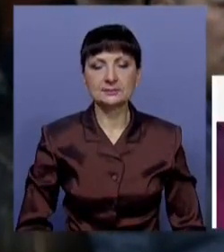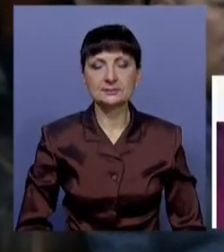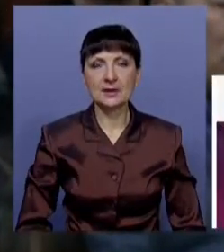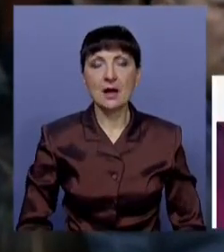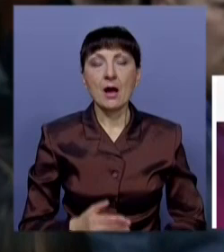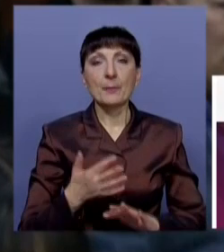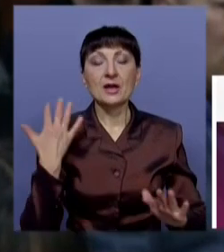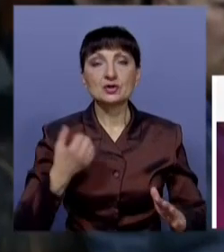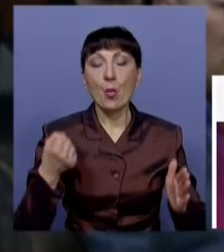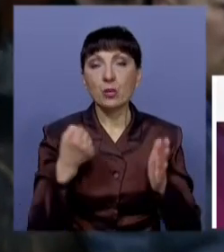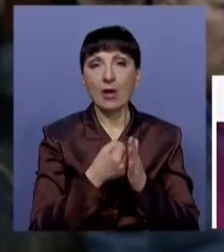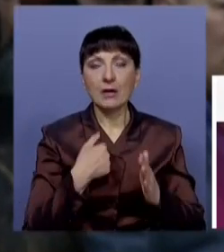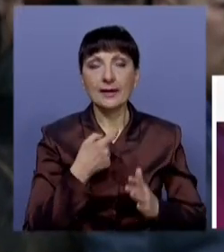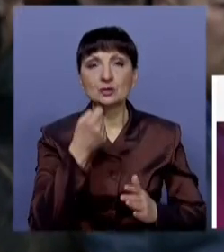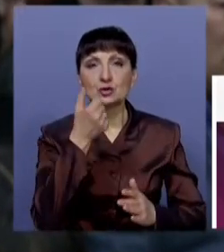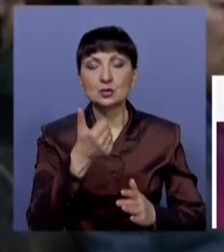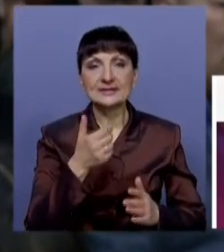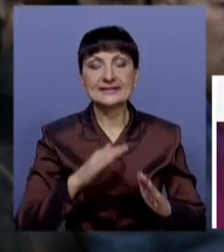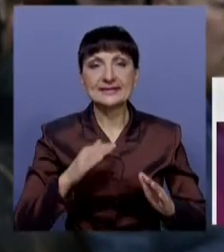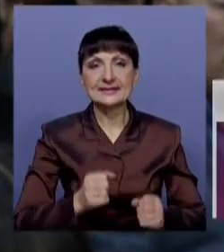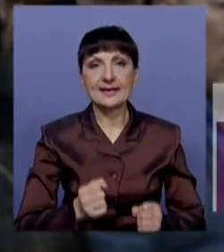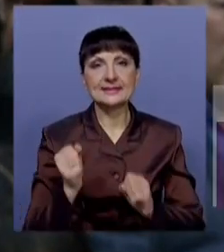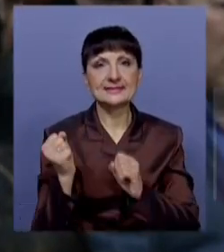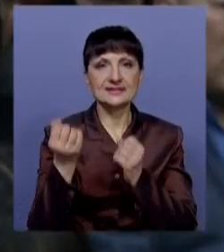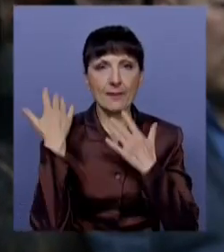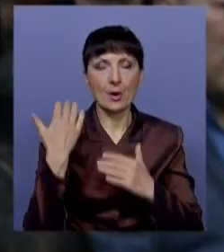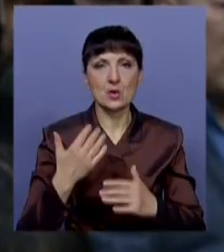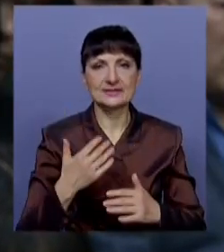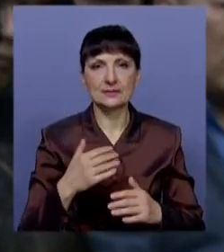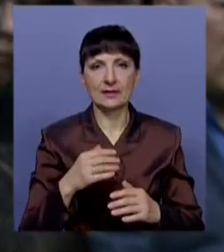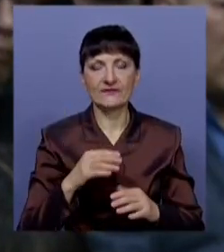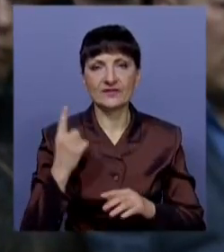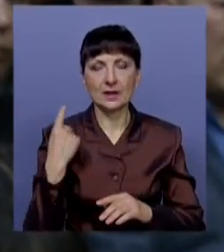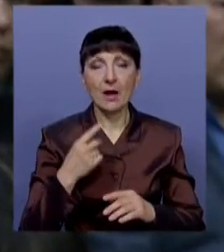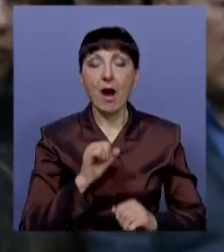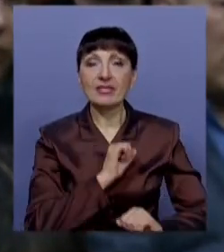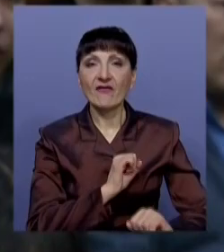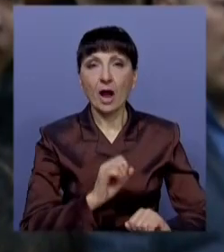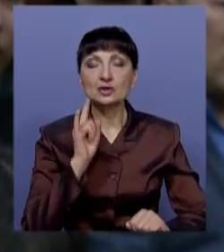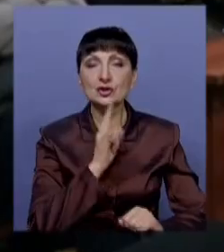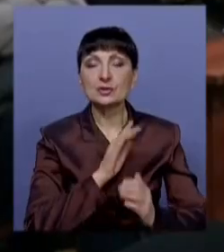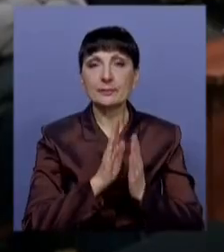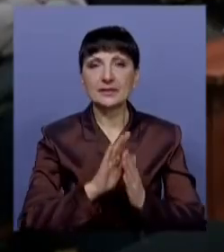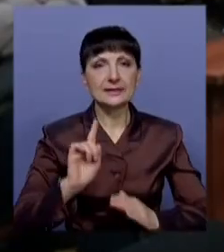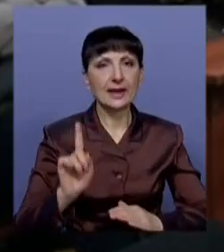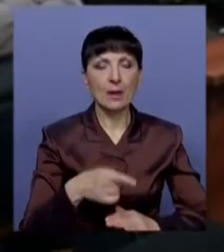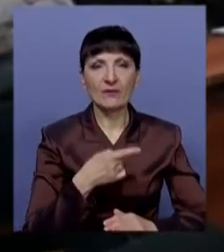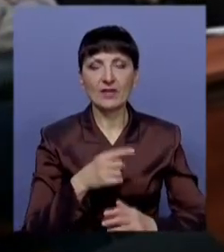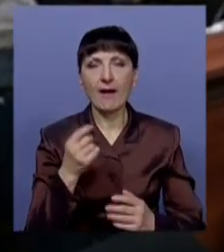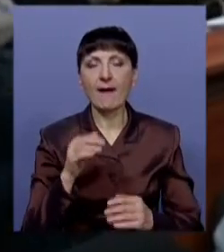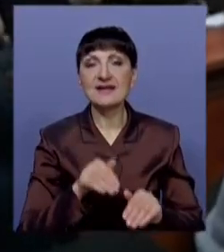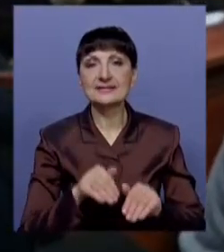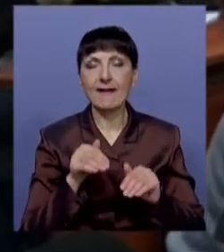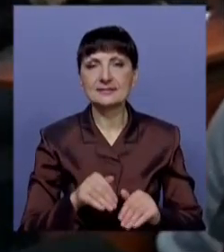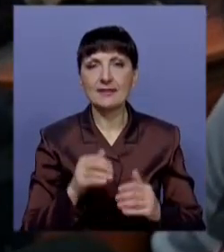Прежде чем произошел удар, я едва успела закинуть детей за водительское сиденье. Адвокат женщины потребовал от Каскелинского автопарка и